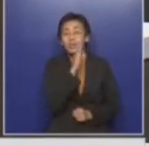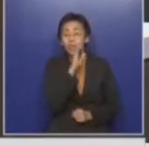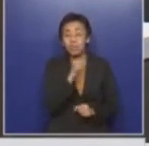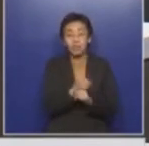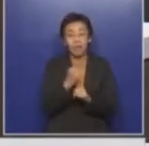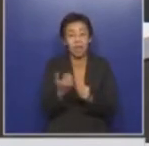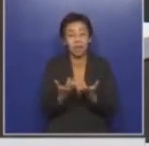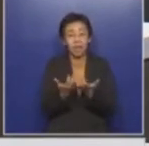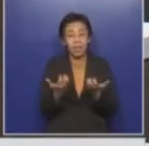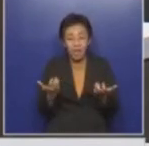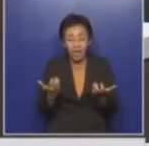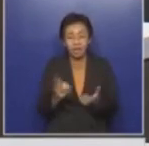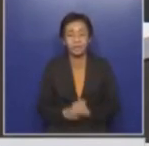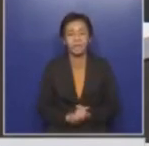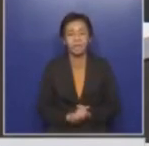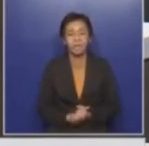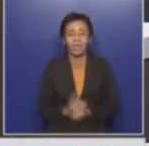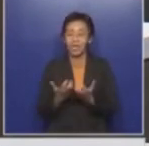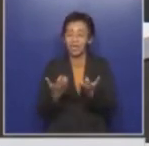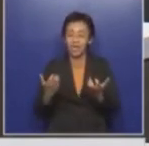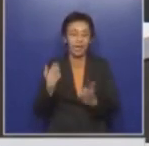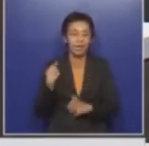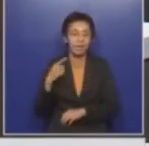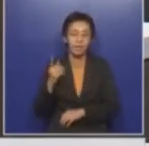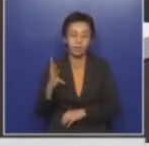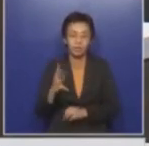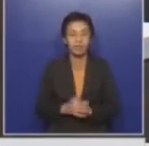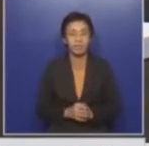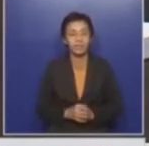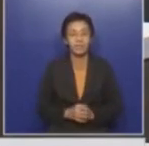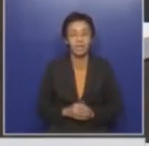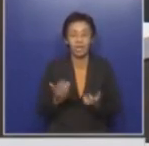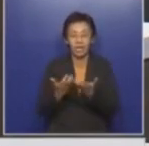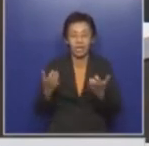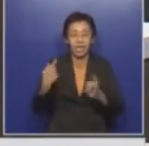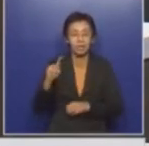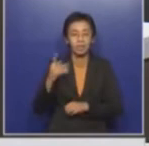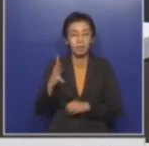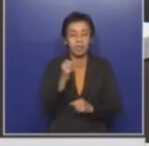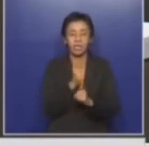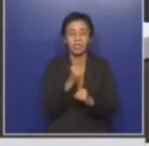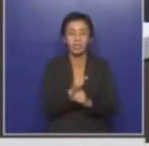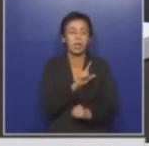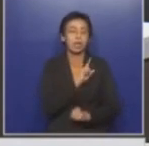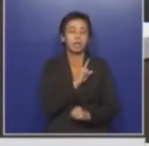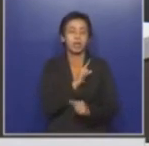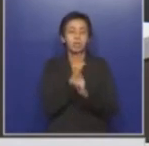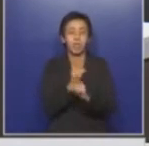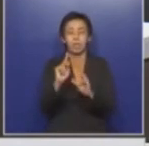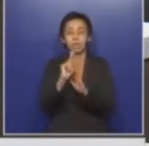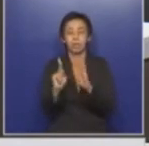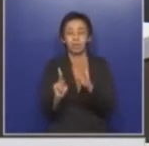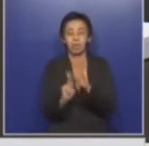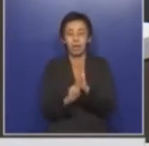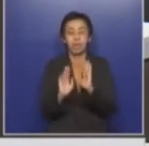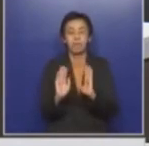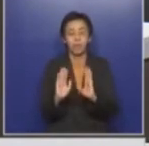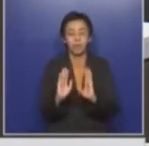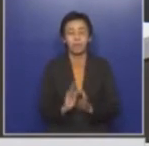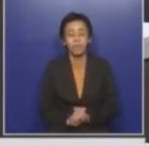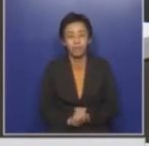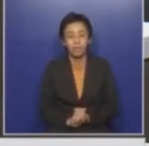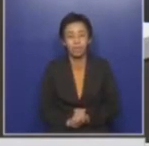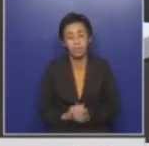แบบนี้ไม่เกิดประโยชน์อะไรเลยนะครับนอกจากท่านได้ทำงานตามหน้าที่ของท่านตามกฎหมายเท่านั้นเองครับประเด็น